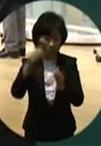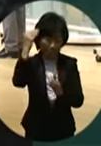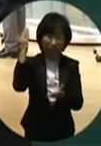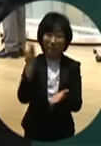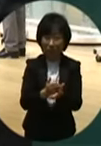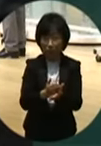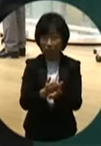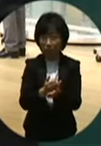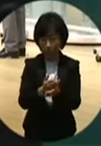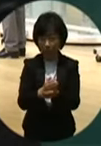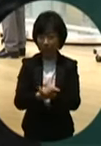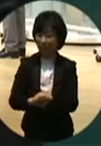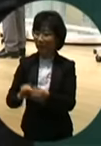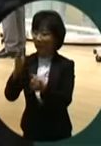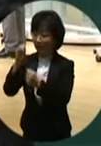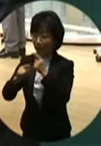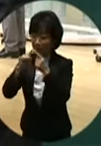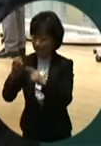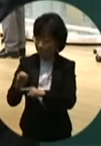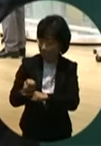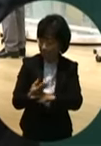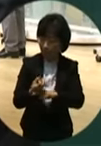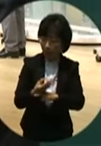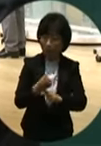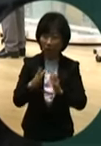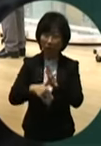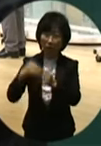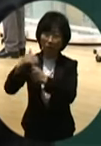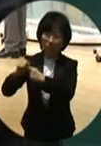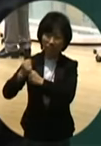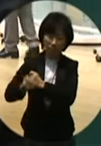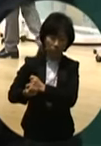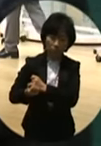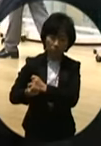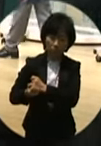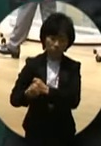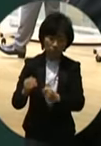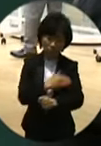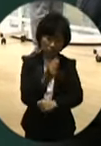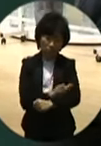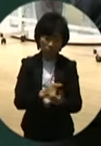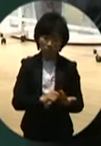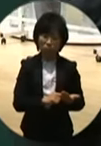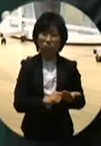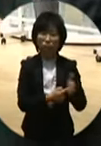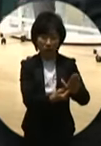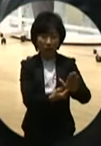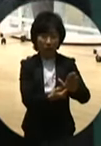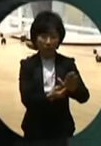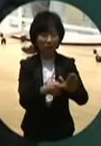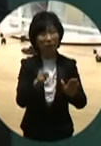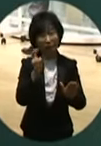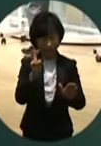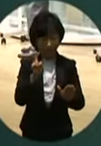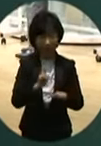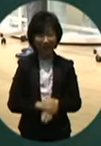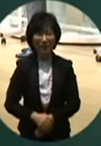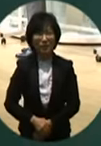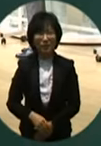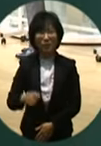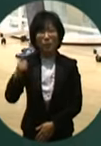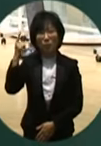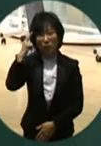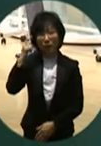말씀이 전달될 때 하나님이 어떤 역사를 할지 모르잖아요. Because you do not know how God will work when the word is relayed to him. 왜 그러냐? Why? 이런